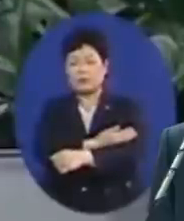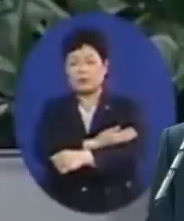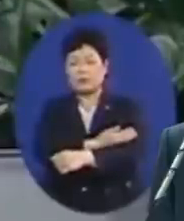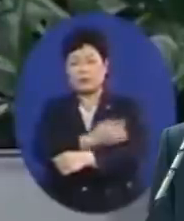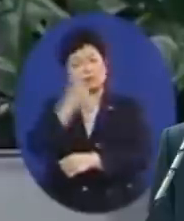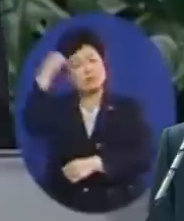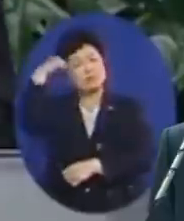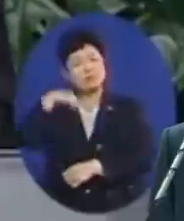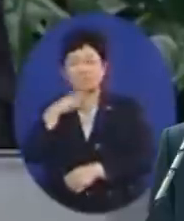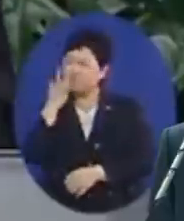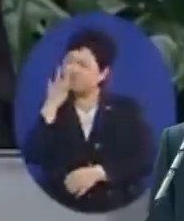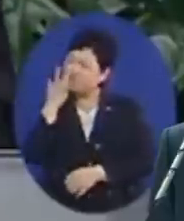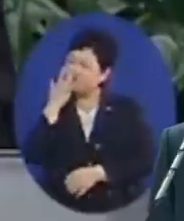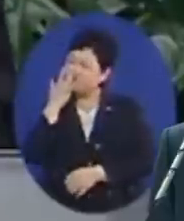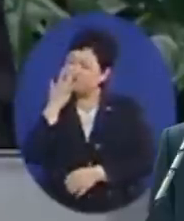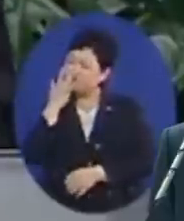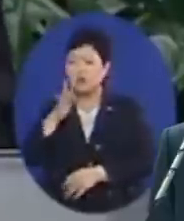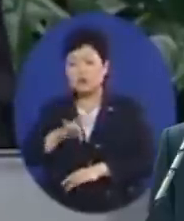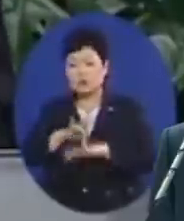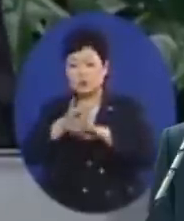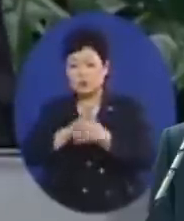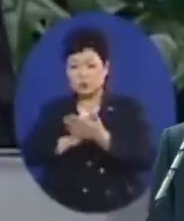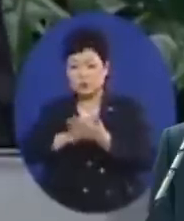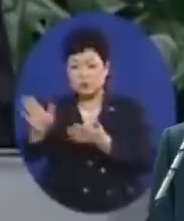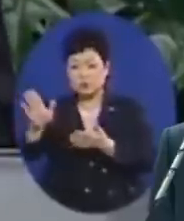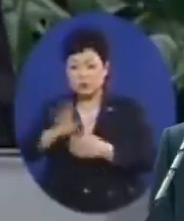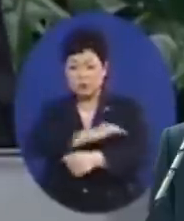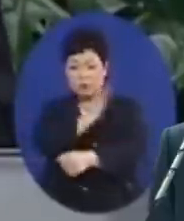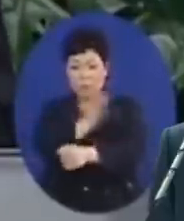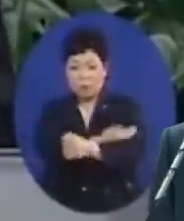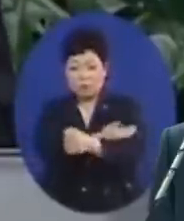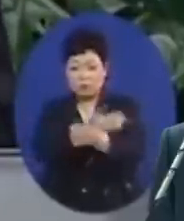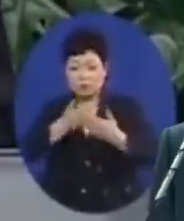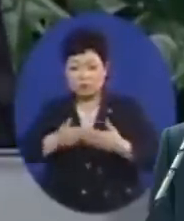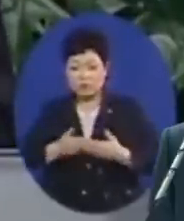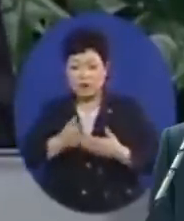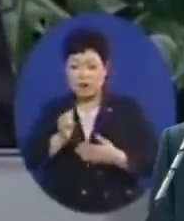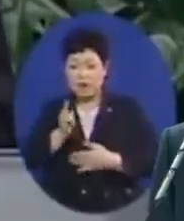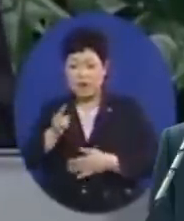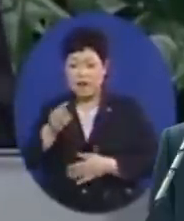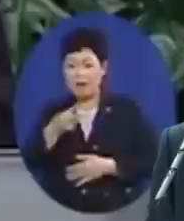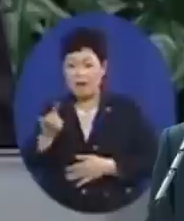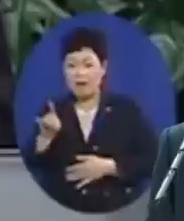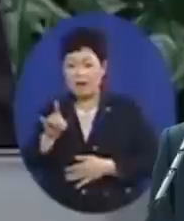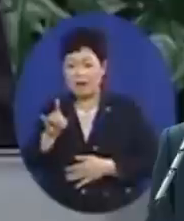못 느끼는데요, 여기 귀신을 쫓아내는 권능을 주셨다는 헬라어는